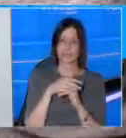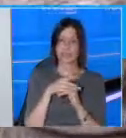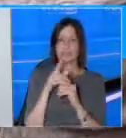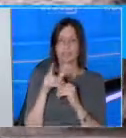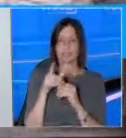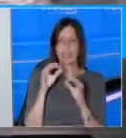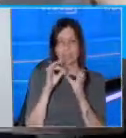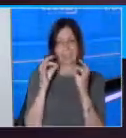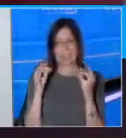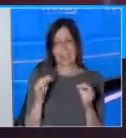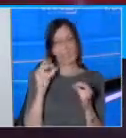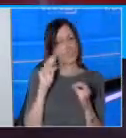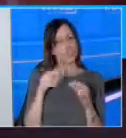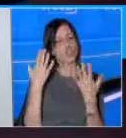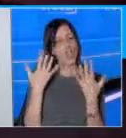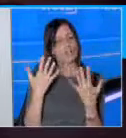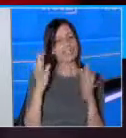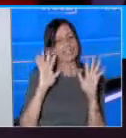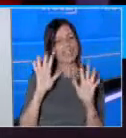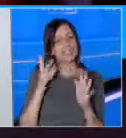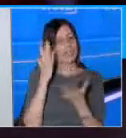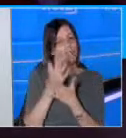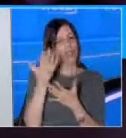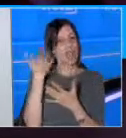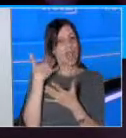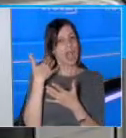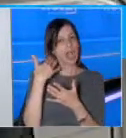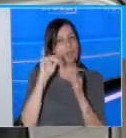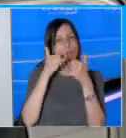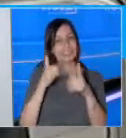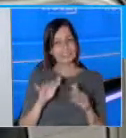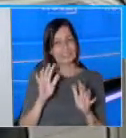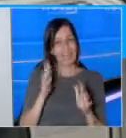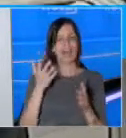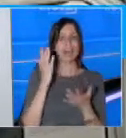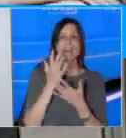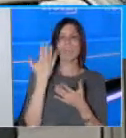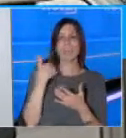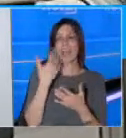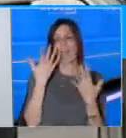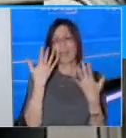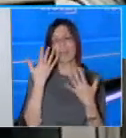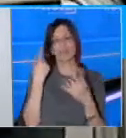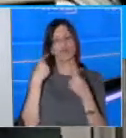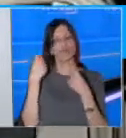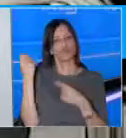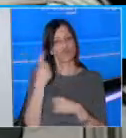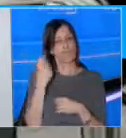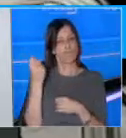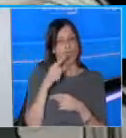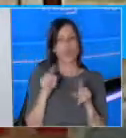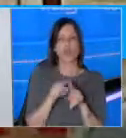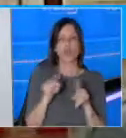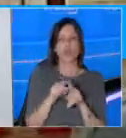מתחיל, יש כמה סרטים שהם כבר היו באוסקר, רק ממש לפני כמה שבועות, כמו